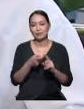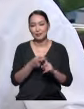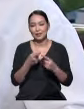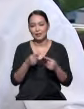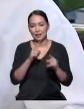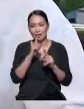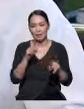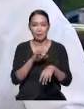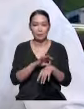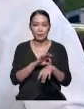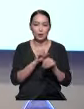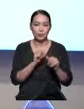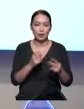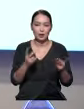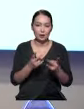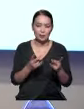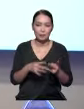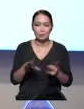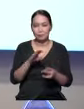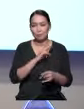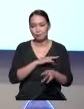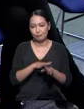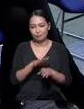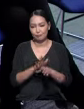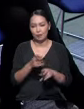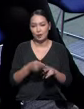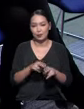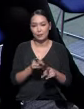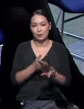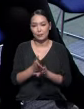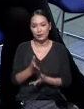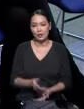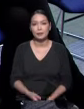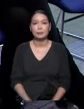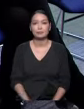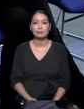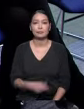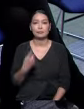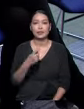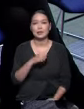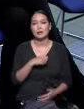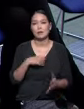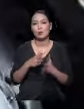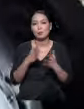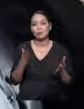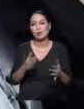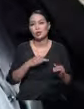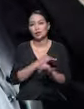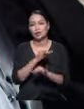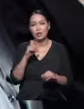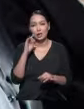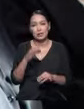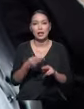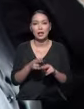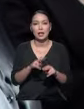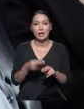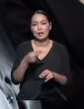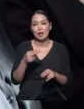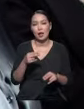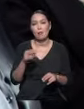заболеваний. Женское крыло партии активно работает в этом направлении. Одна из наиболее часто обсуждаемых тем в области